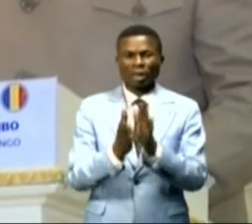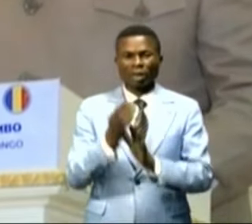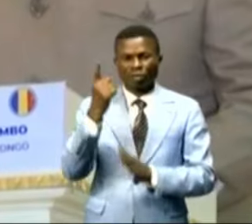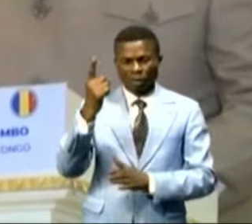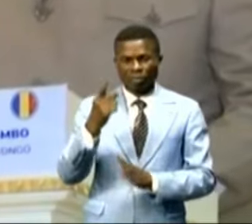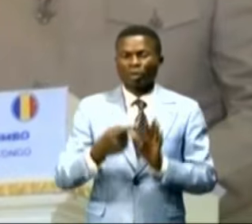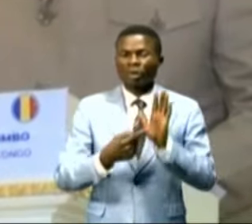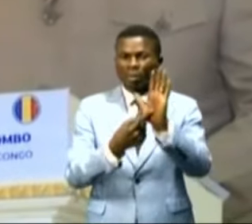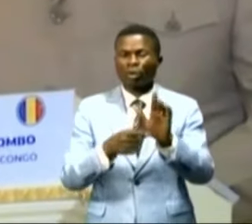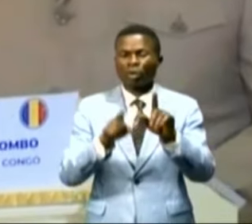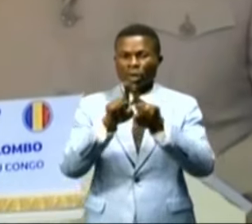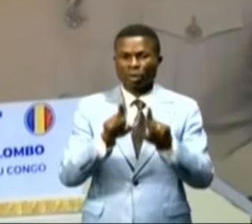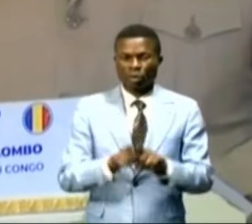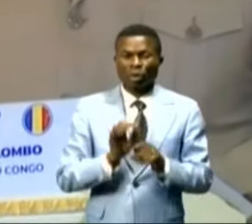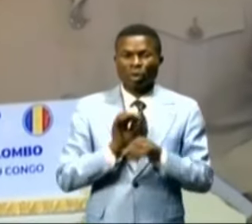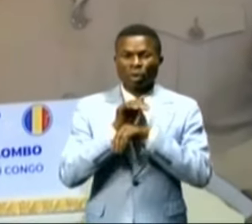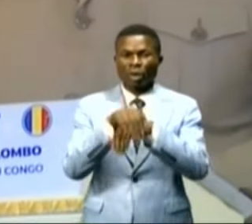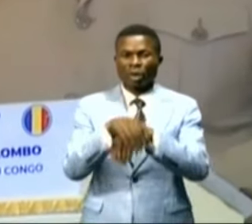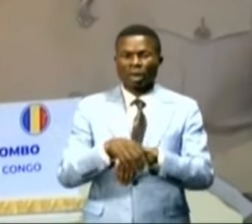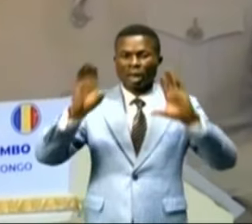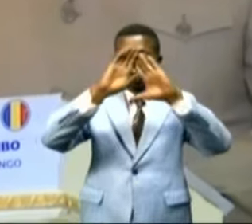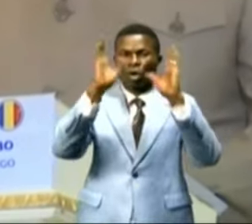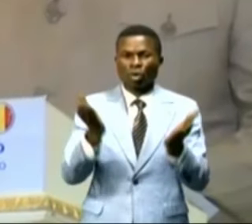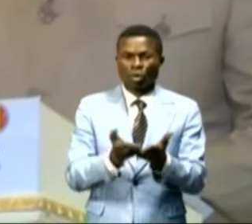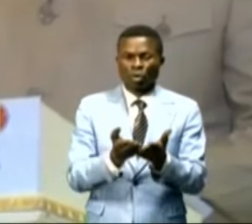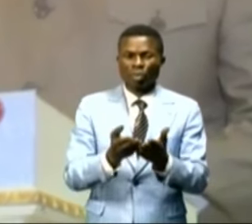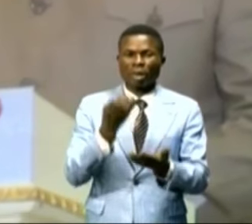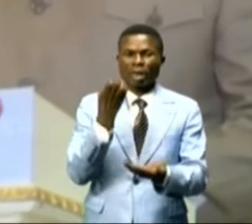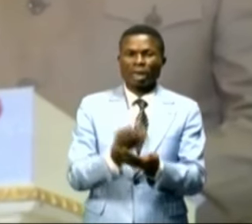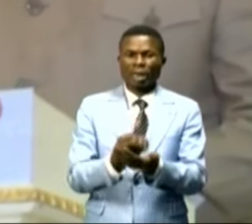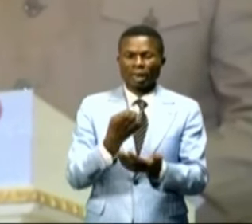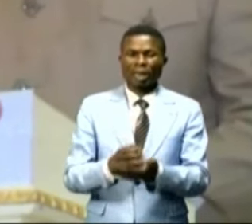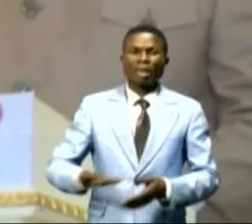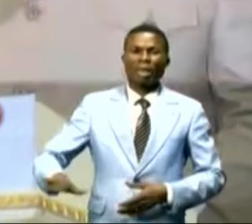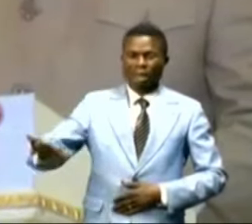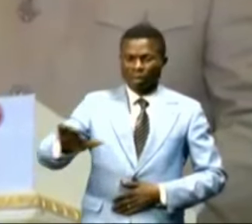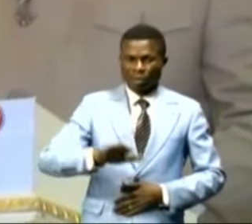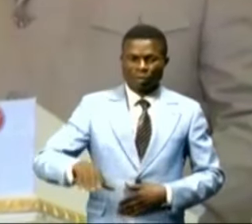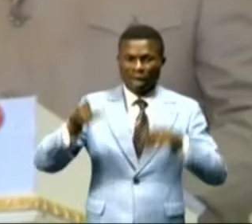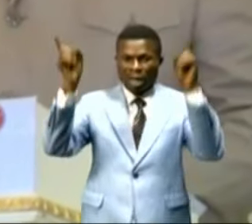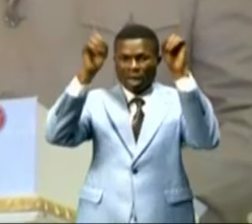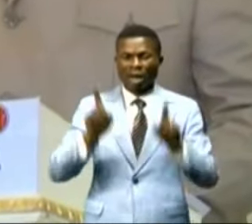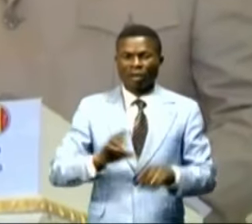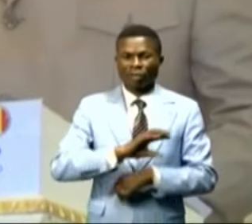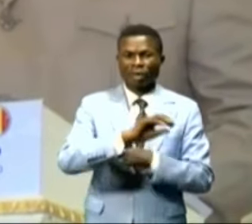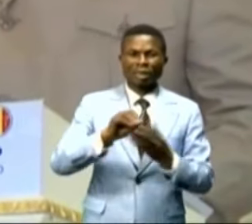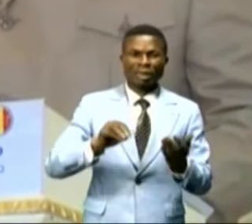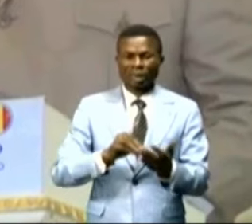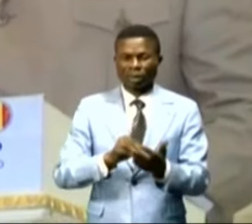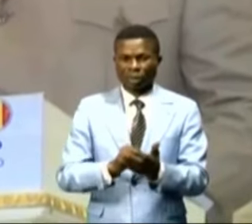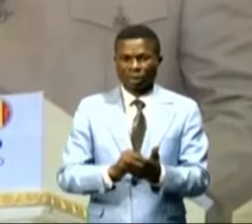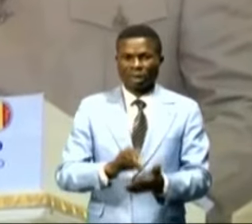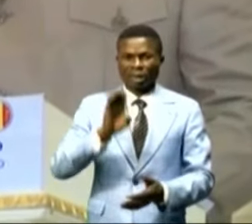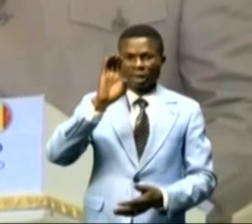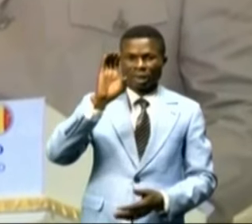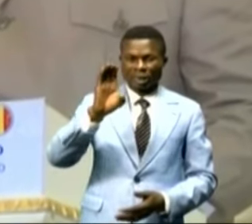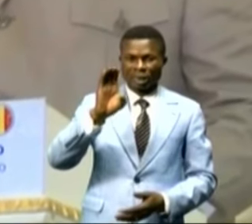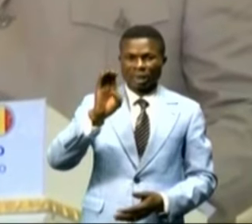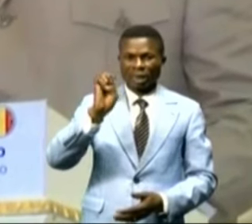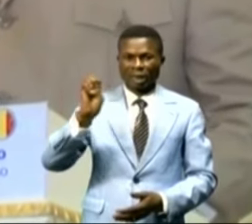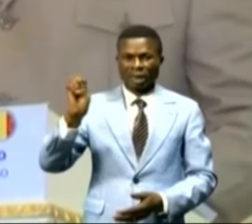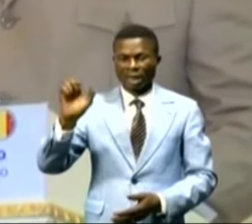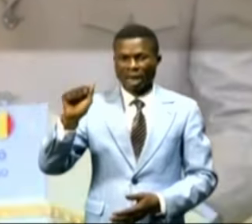aussi l'engagement de la communauté économique des États d'Afrique centrale, la CEEAC en